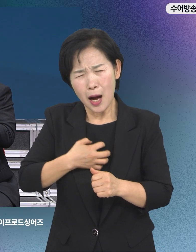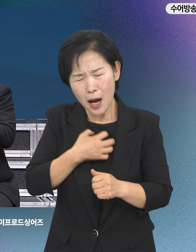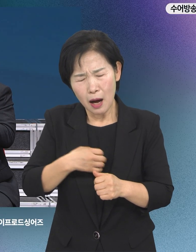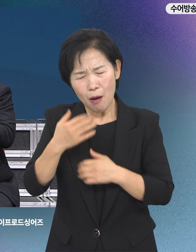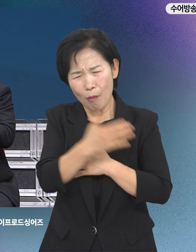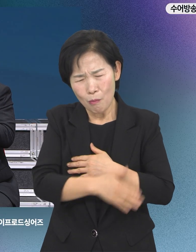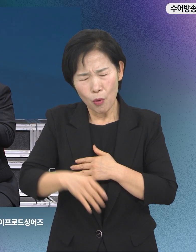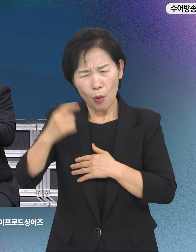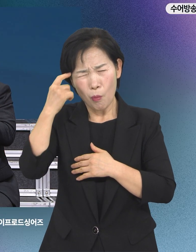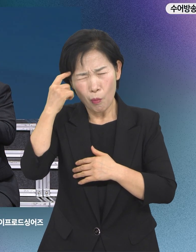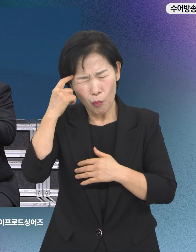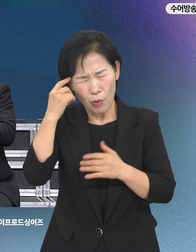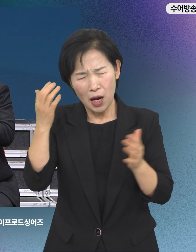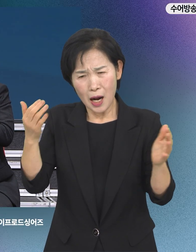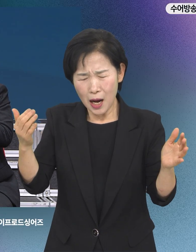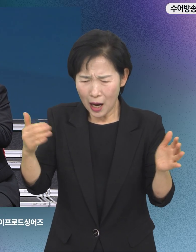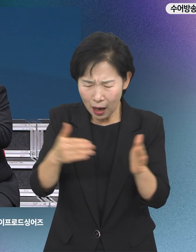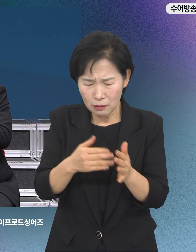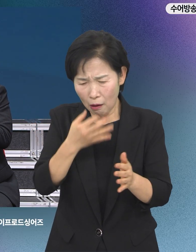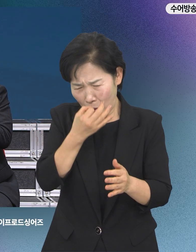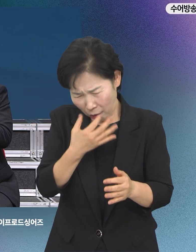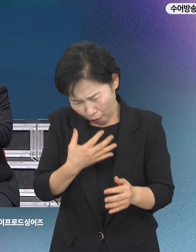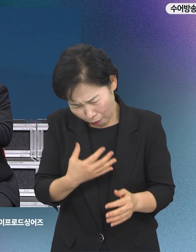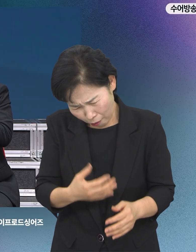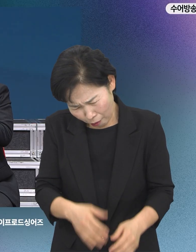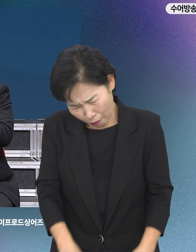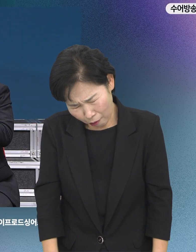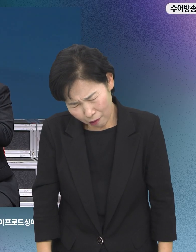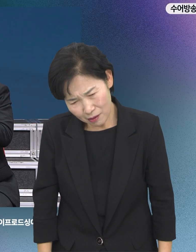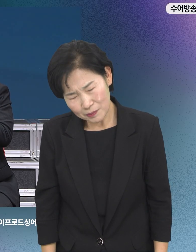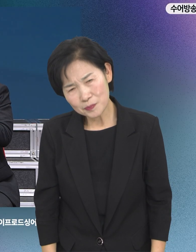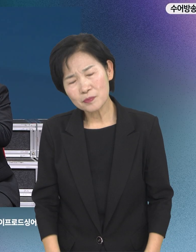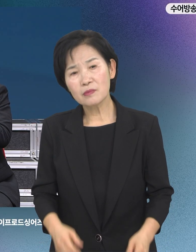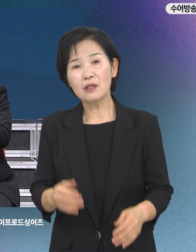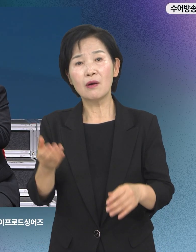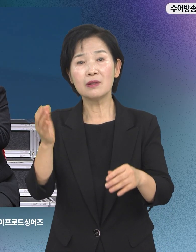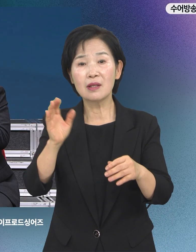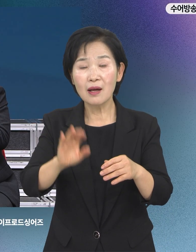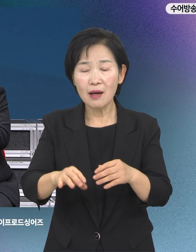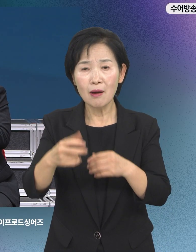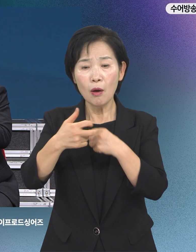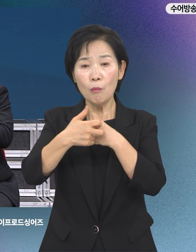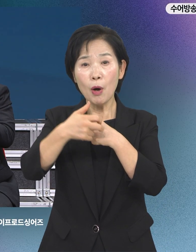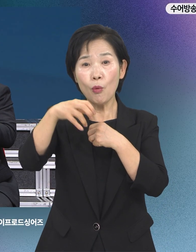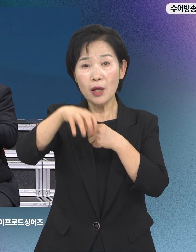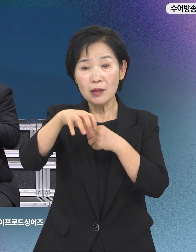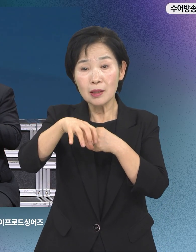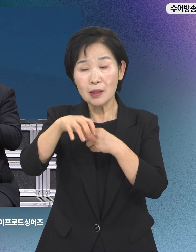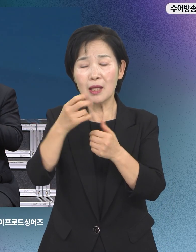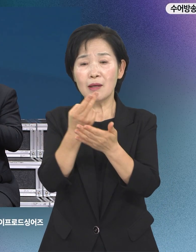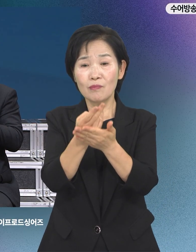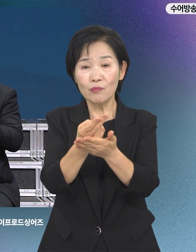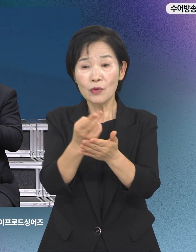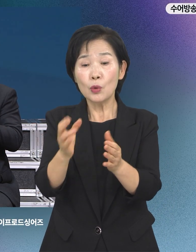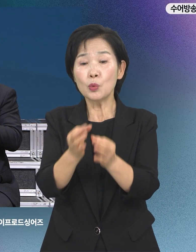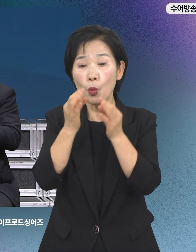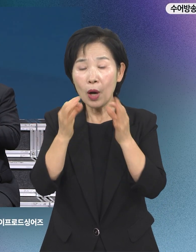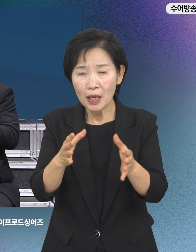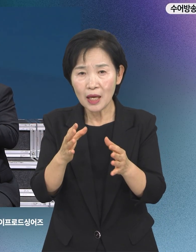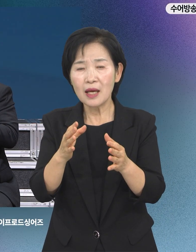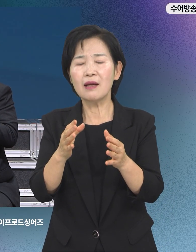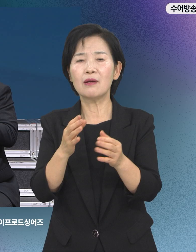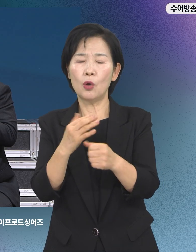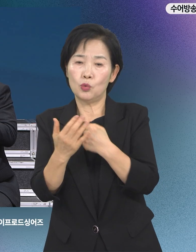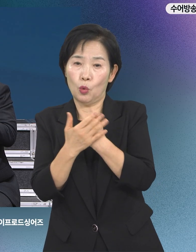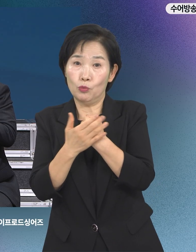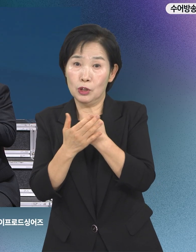완전히 무너졌습니다. 하지만 하나님은 그 병동에서도 또 한 명의 천사 같은 권사님을 만나게 해주셨습니다.